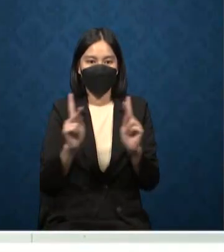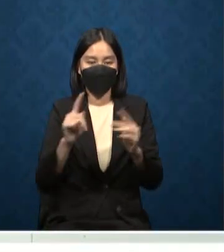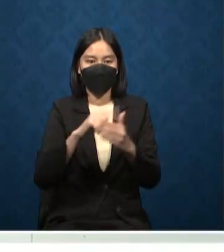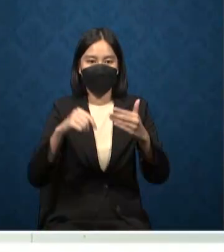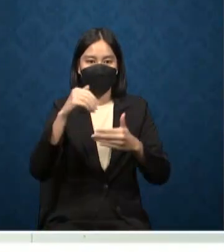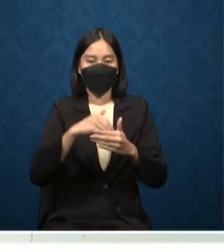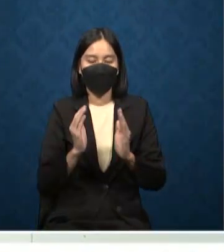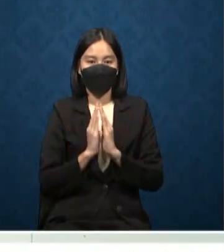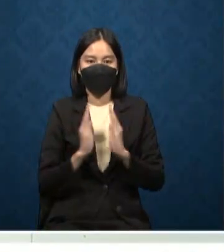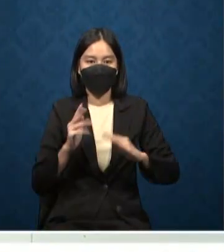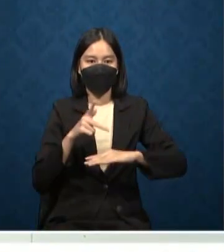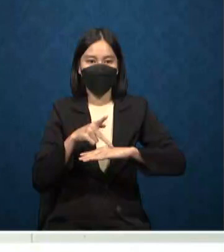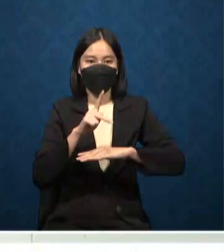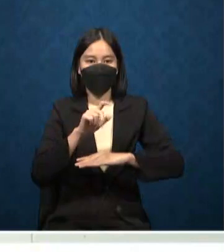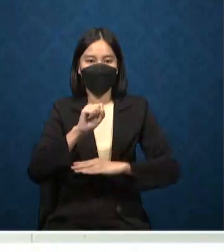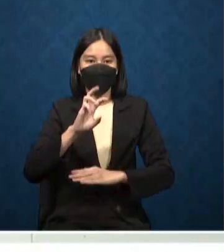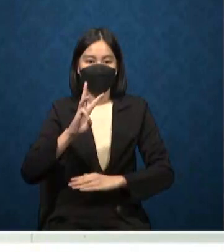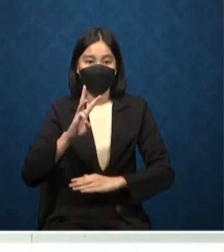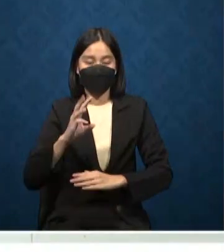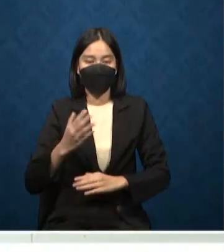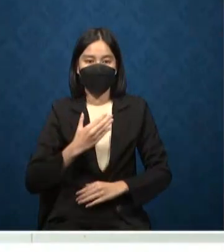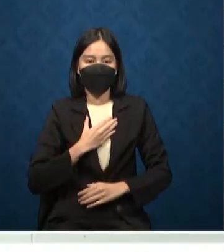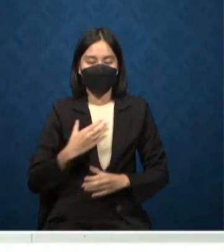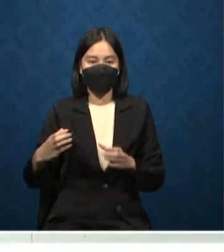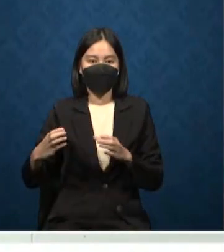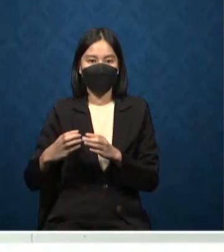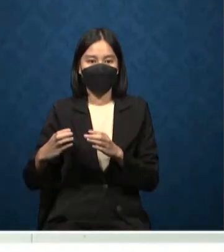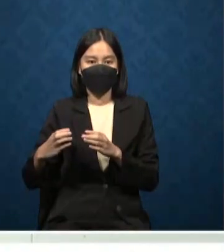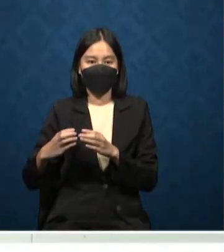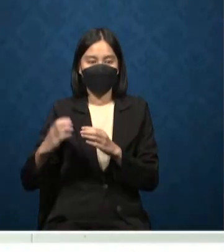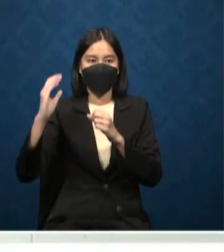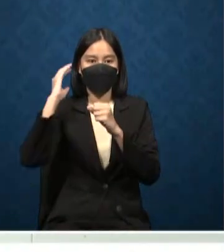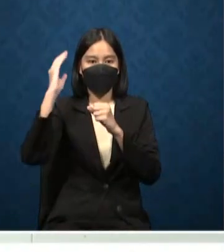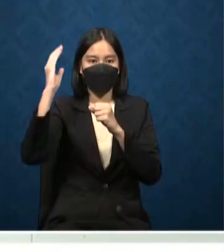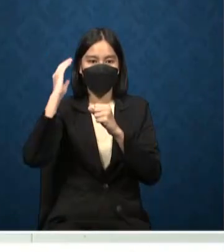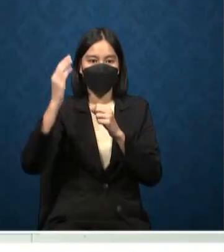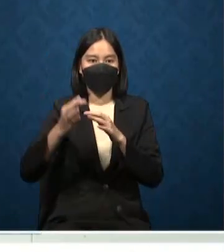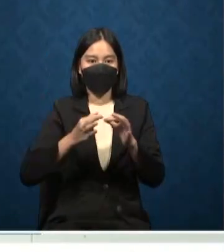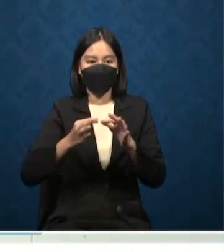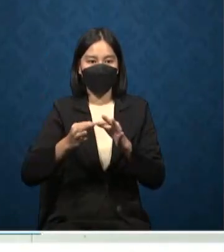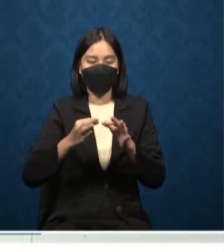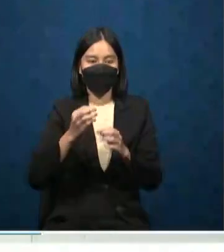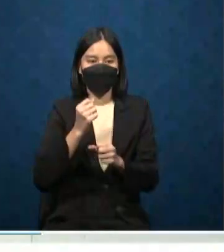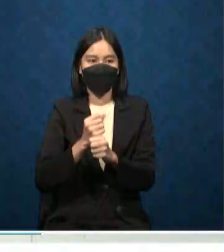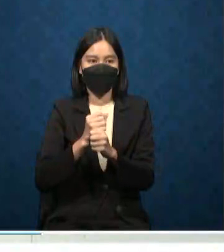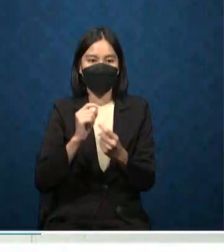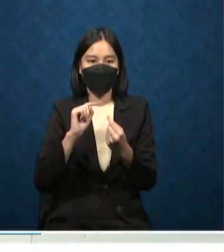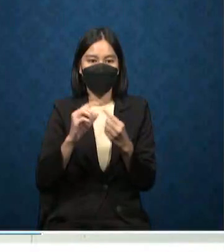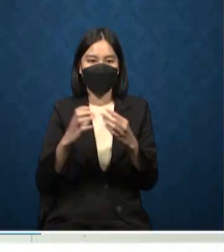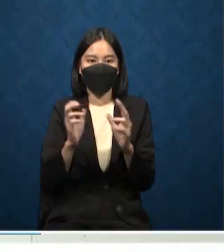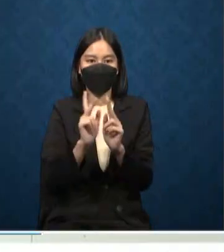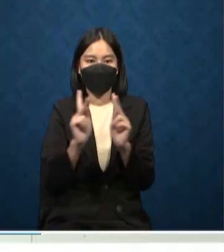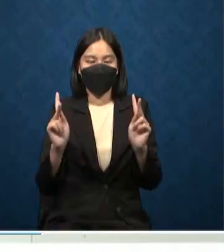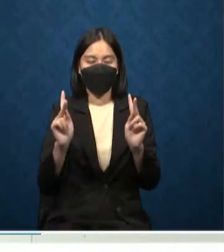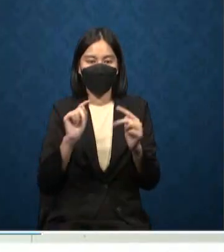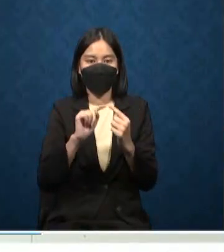วุฒิสภาที่ได้ให้โอกาสกับผมพร้อมคณะมารายงานผลการปฏิบัติงานคณะกรรมการการเลือกตั้งประจำ